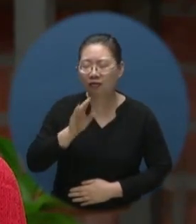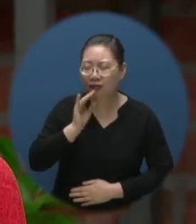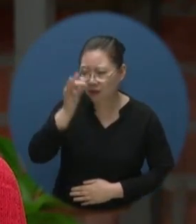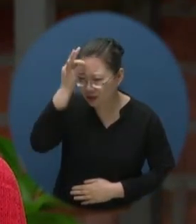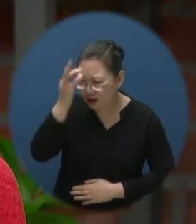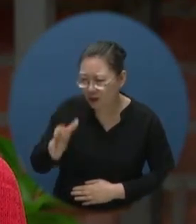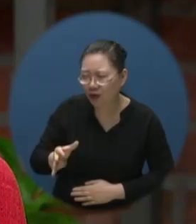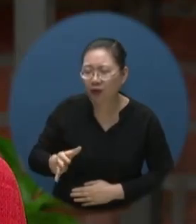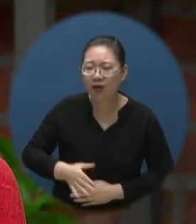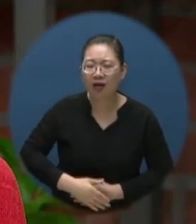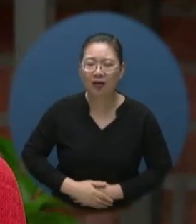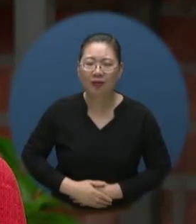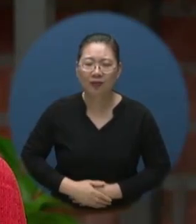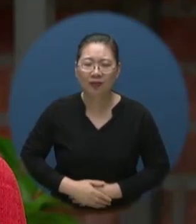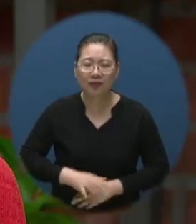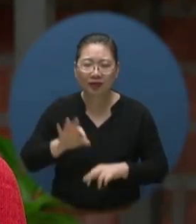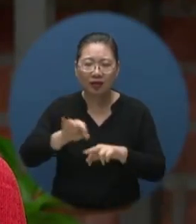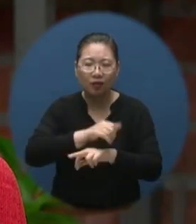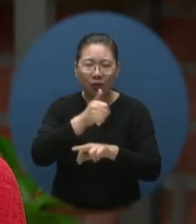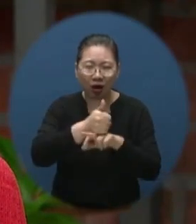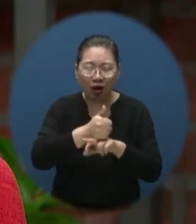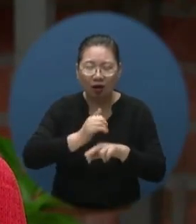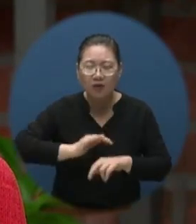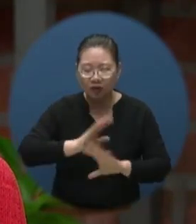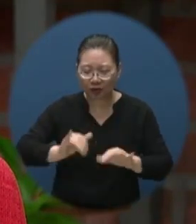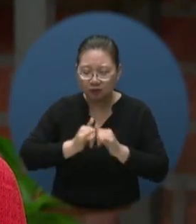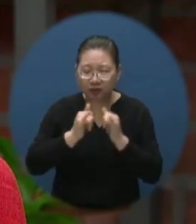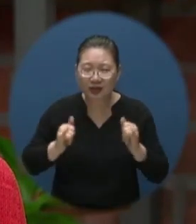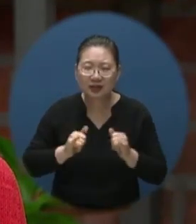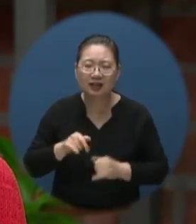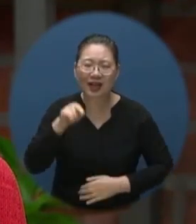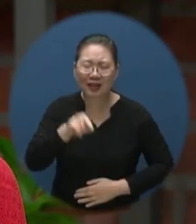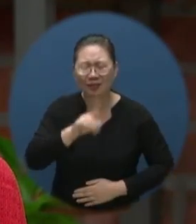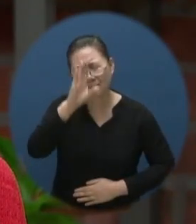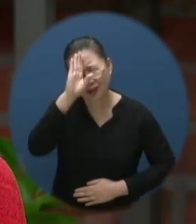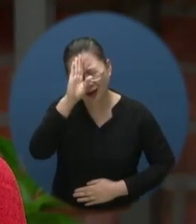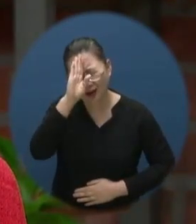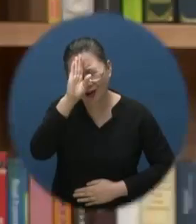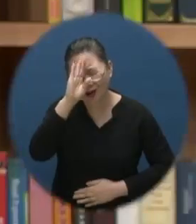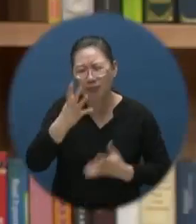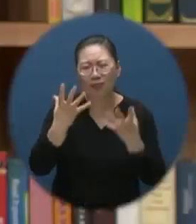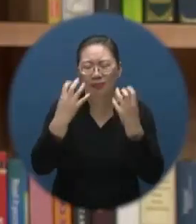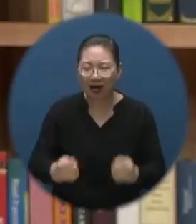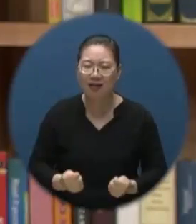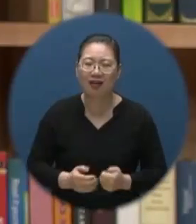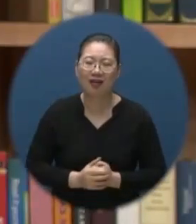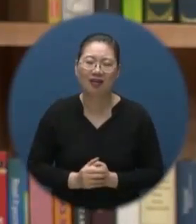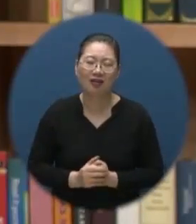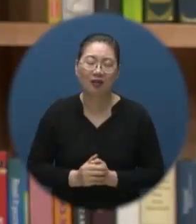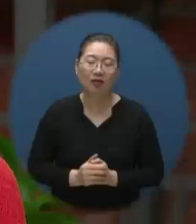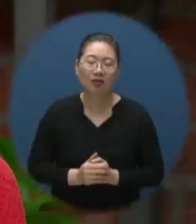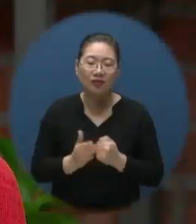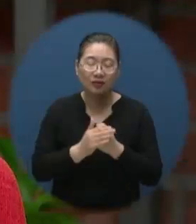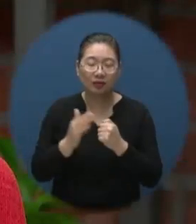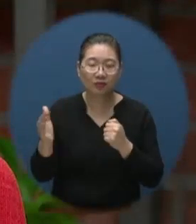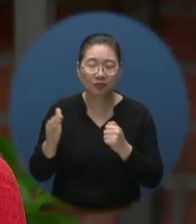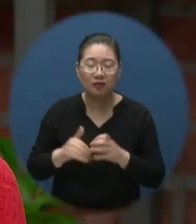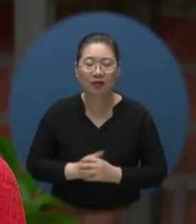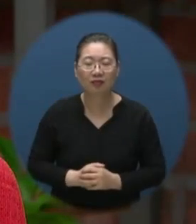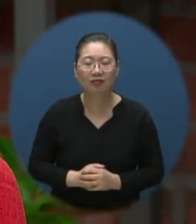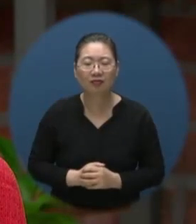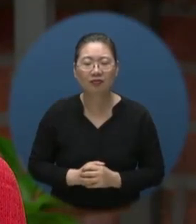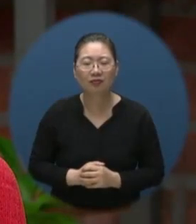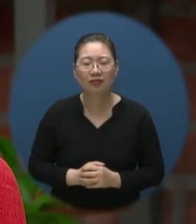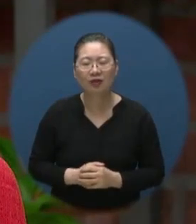죄송한 얘기인데 왕실이고 우리 국민의 이 병이 너무 많습니다. 그러니까